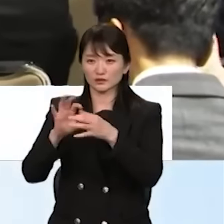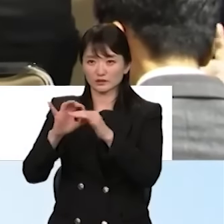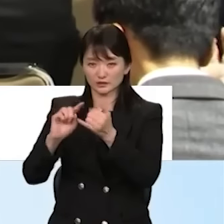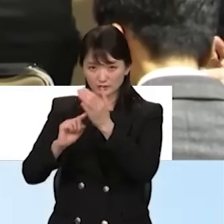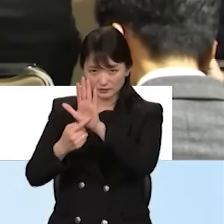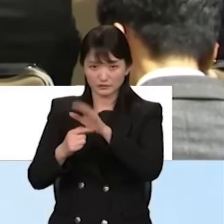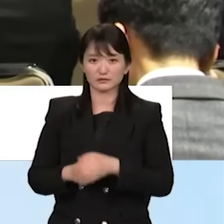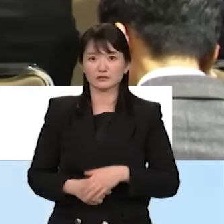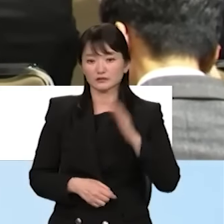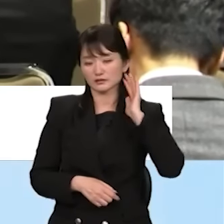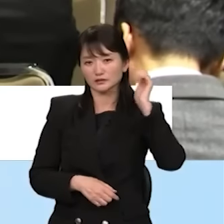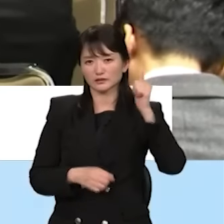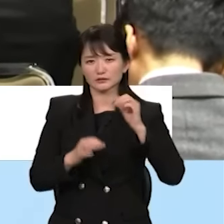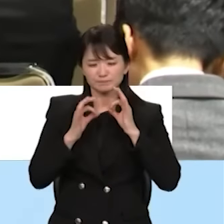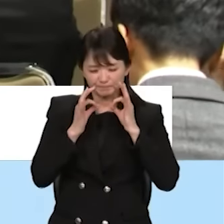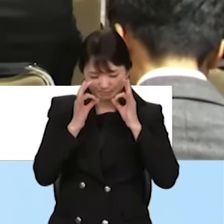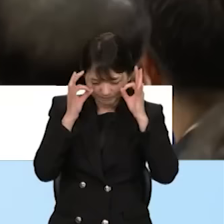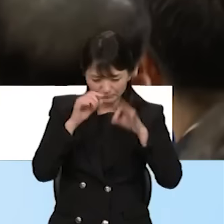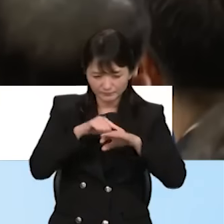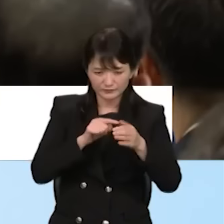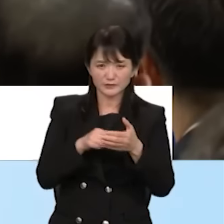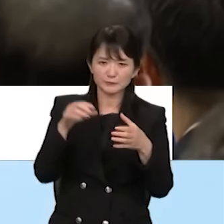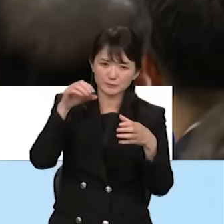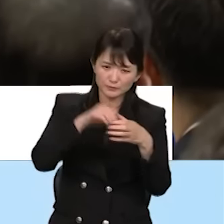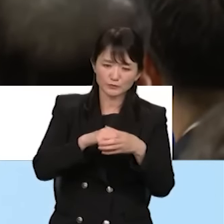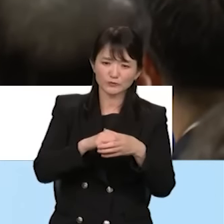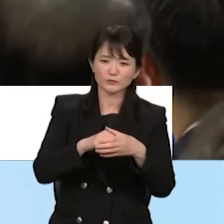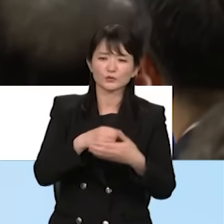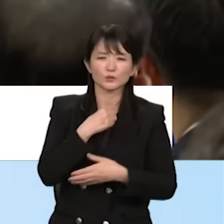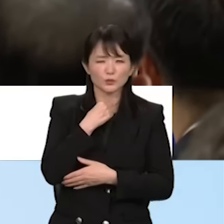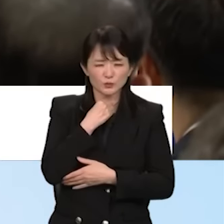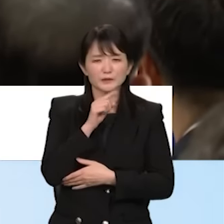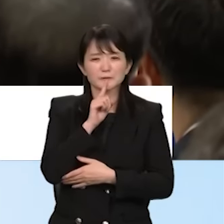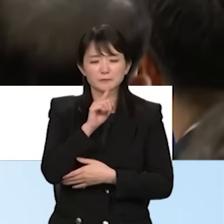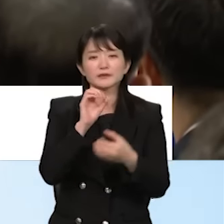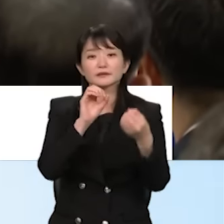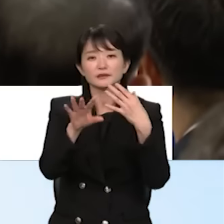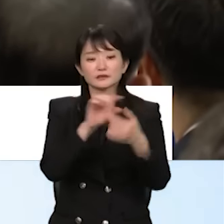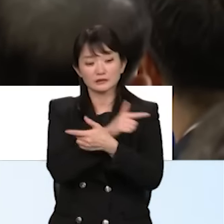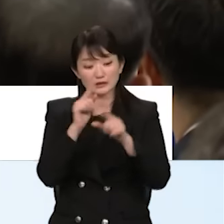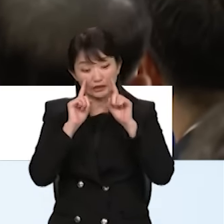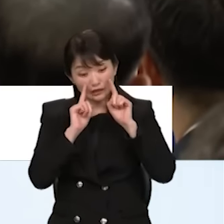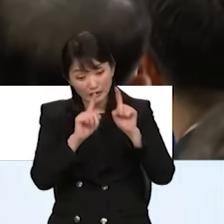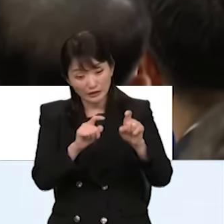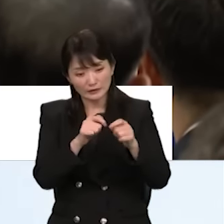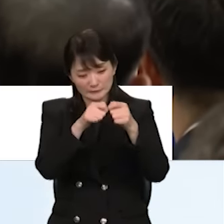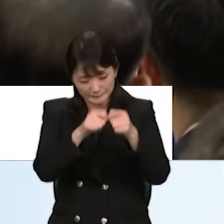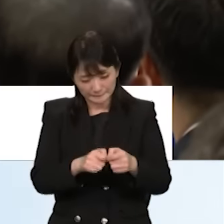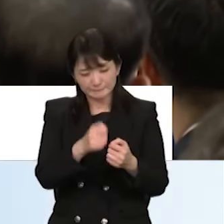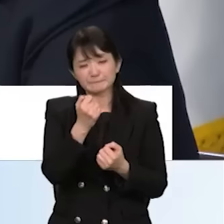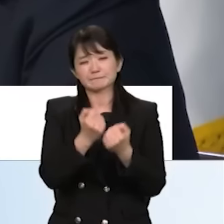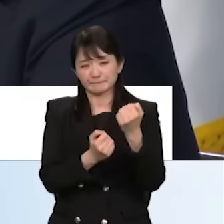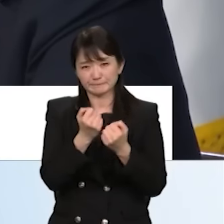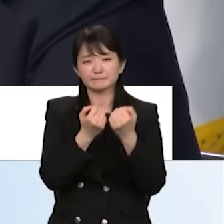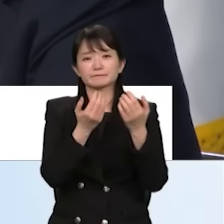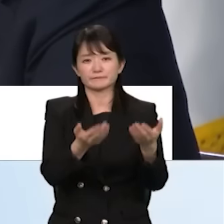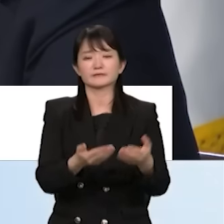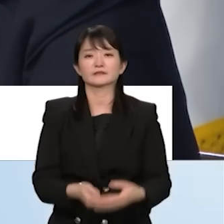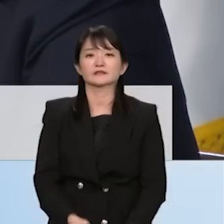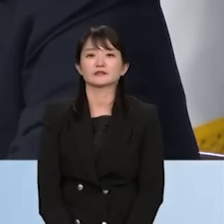대통령이 최선을 다해 진심을 담아 하고 싶은 말을 다 했다며 여러 의혹에 대해서도 소상히 설명을 했다고